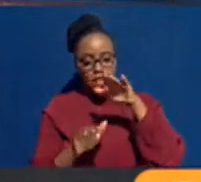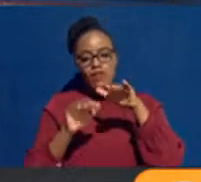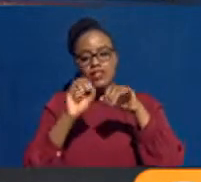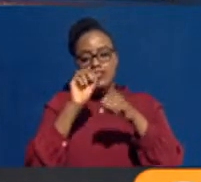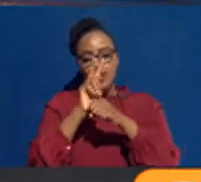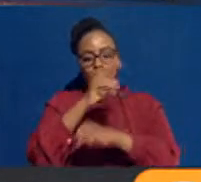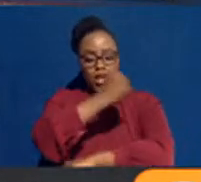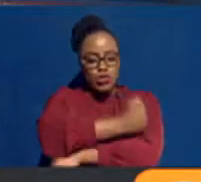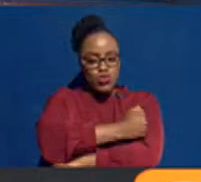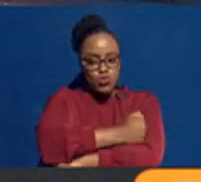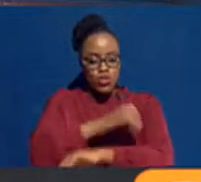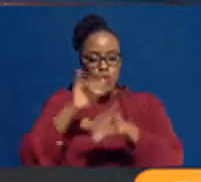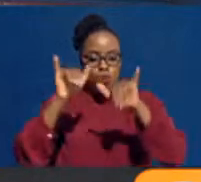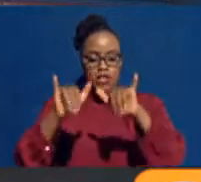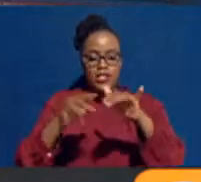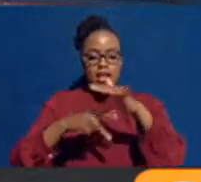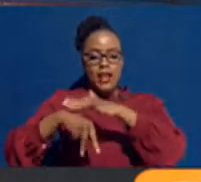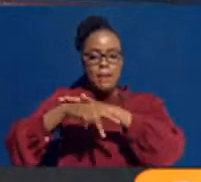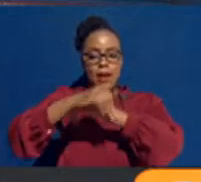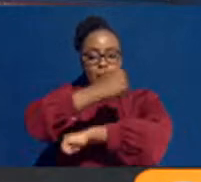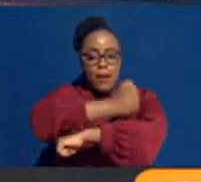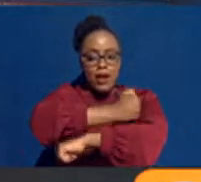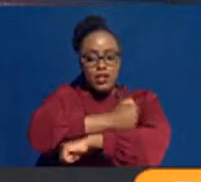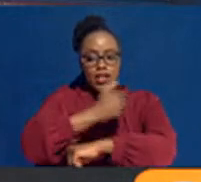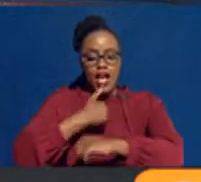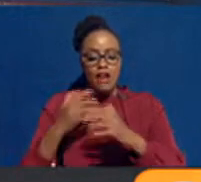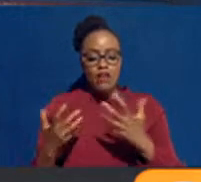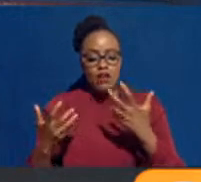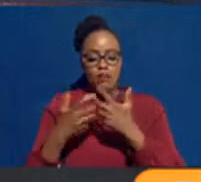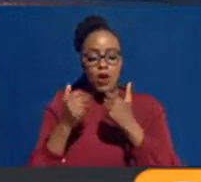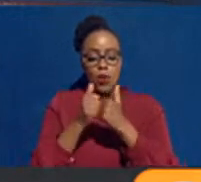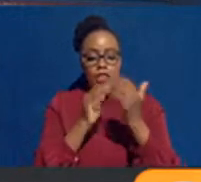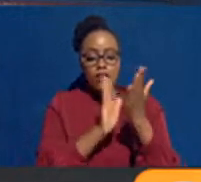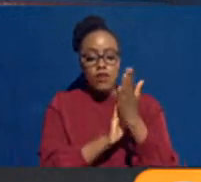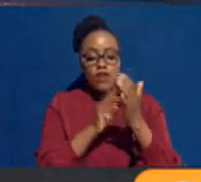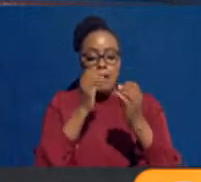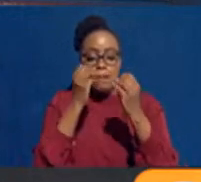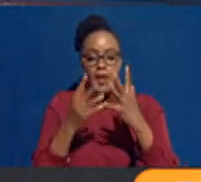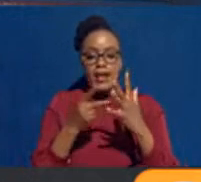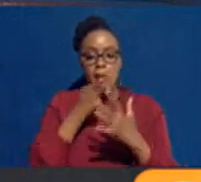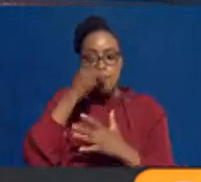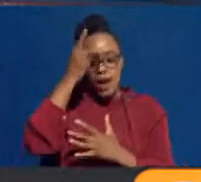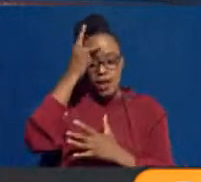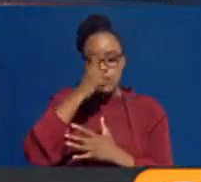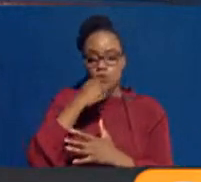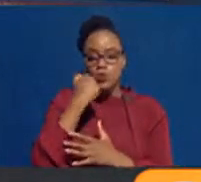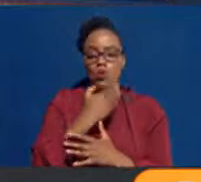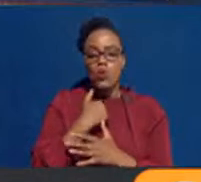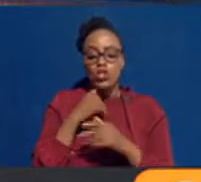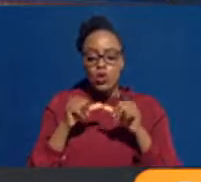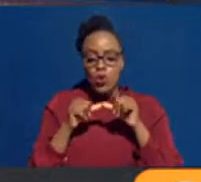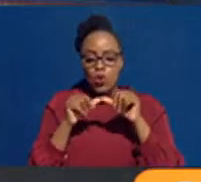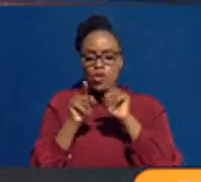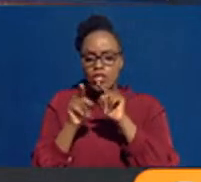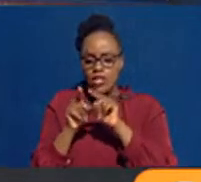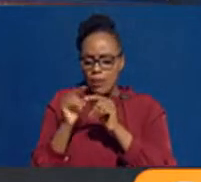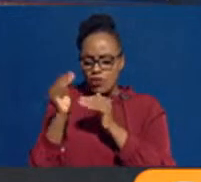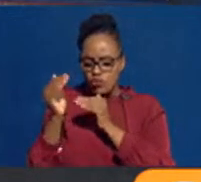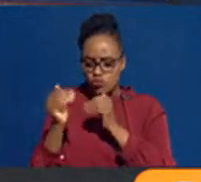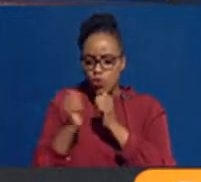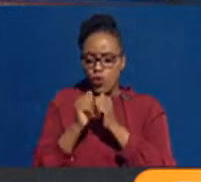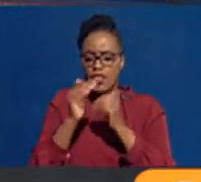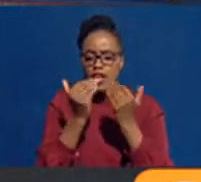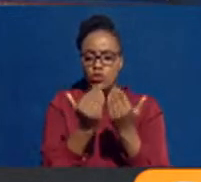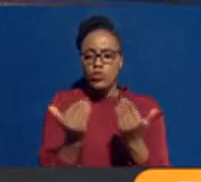sekondari wasalie kwenye shule za msingi linawiana na mapendekezo ya wazazi wengi ambao walitaka kuendelea kuwa karibu na